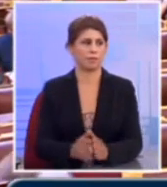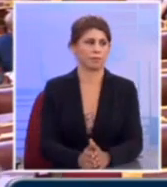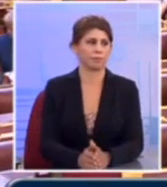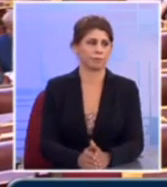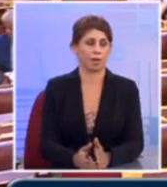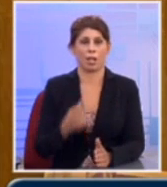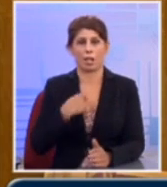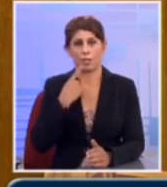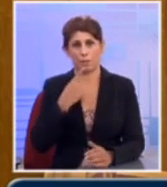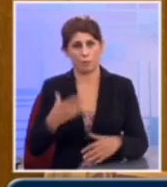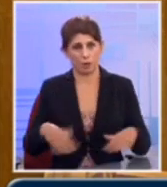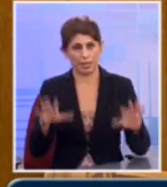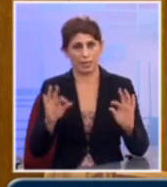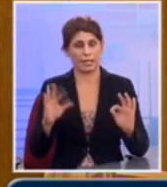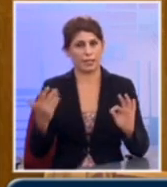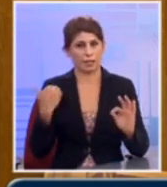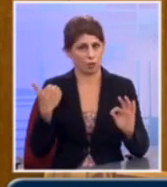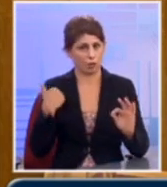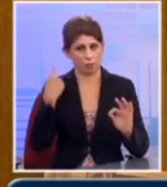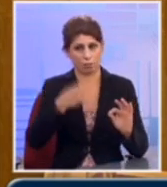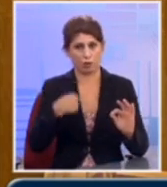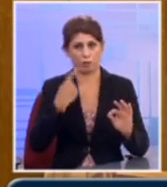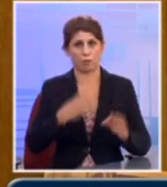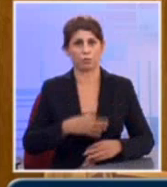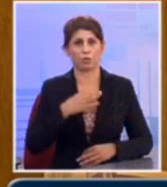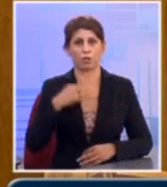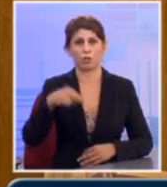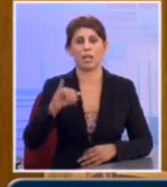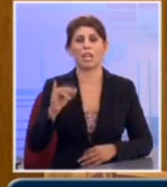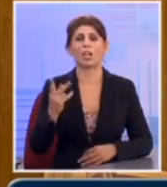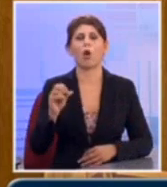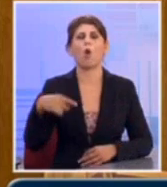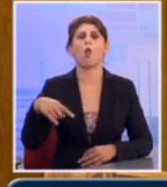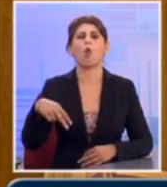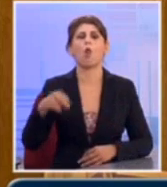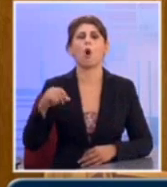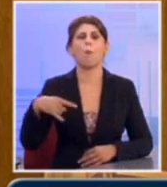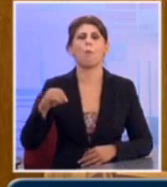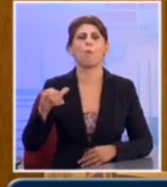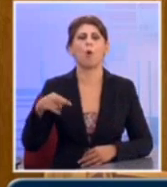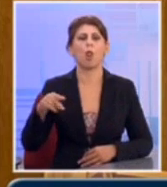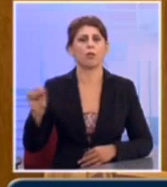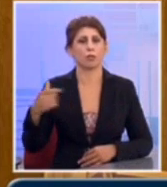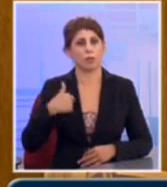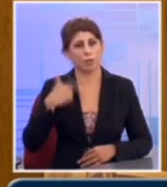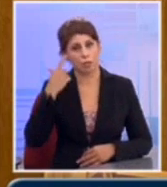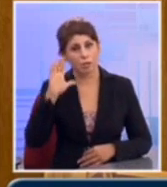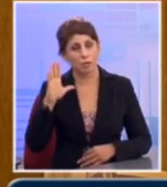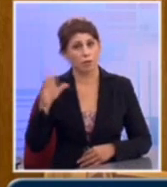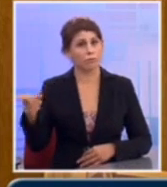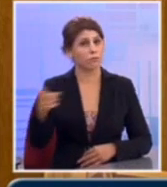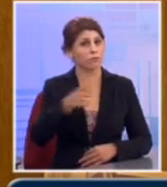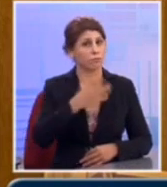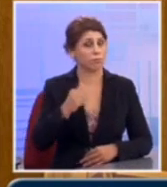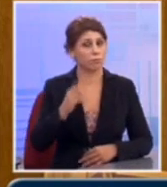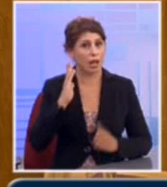θα πω μόνο εισαγωγικά γιατί ρωτήθηκα προσωπικά από τον κύριο νικολόπουλο ότι εγώ δεν έχω δεν ξέρω αν άλλοι έχουν